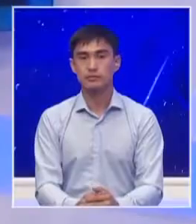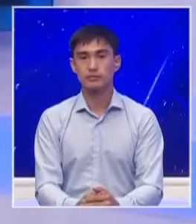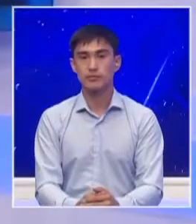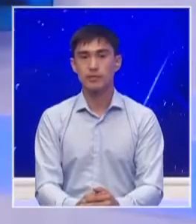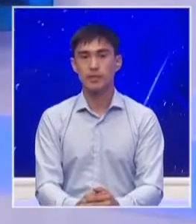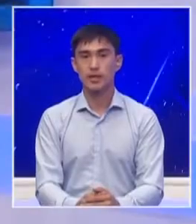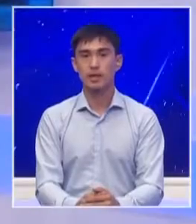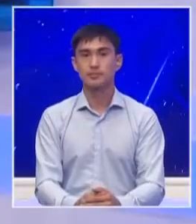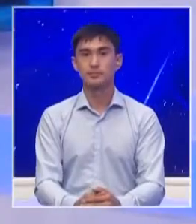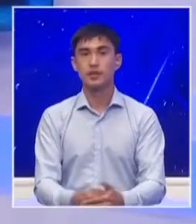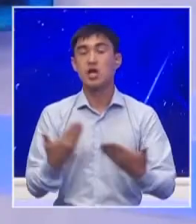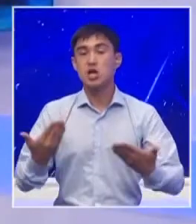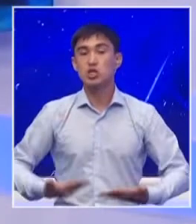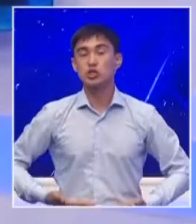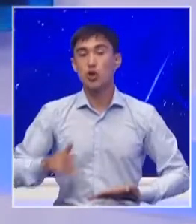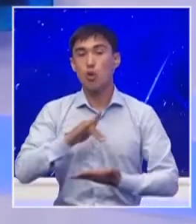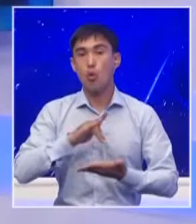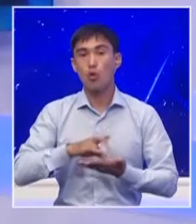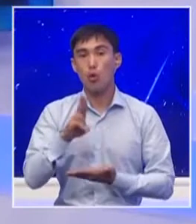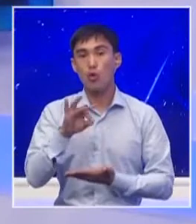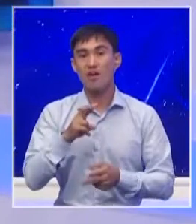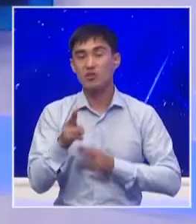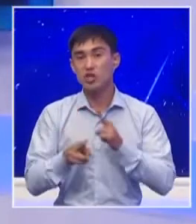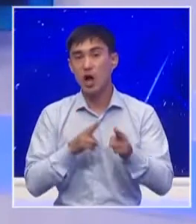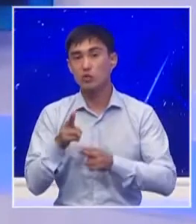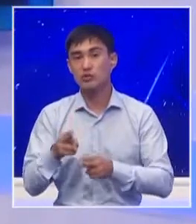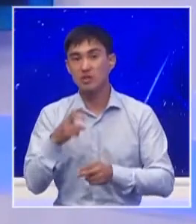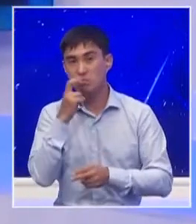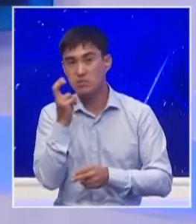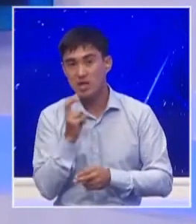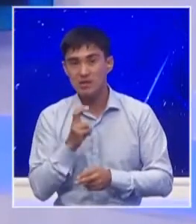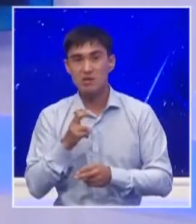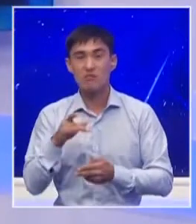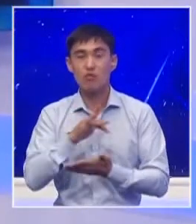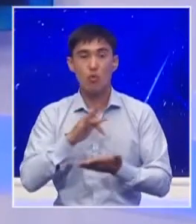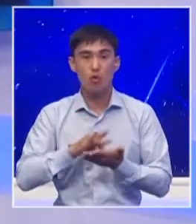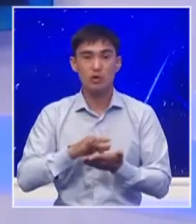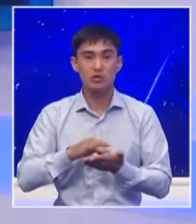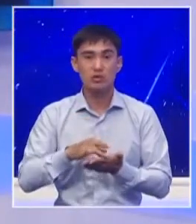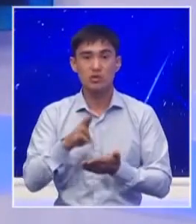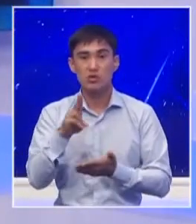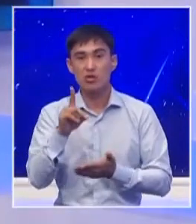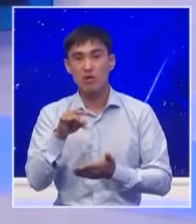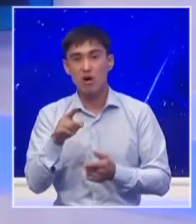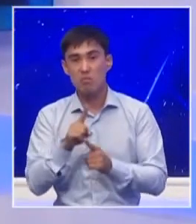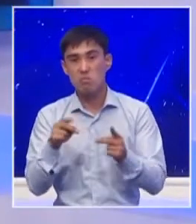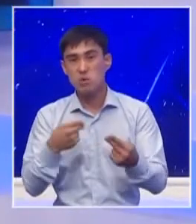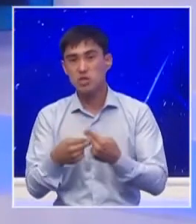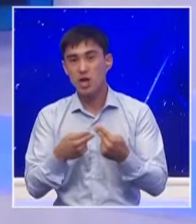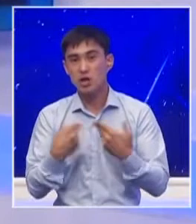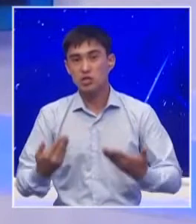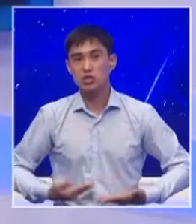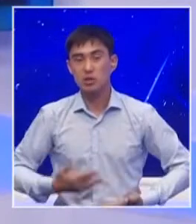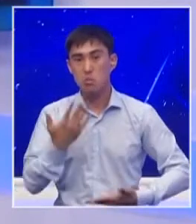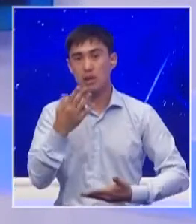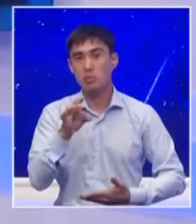тем временем жители города кунаев жалуются на неприятный запах в городе зловоние особенно остро мешают жителям пятого